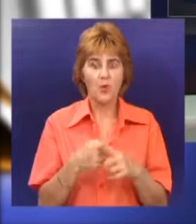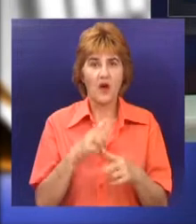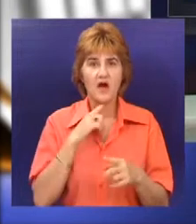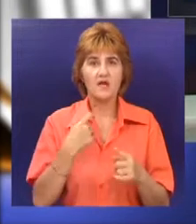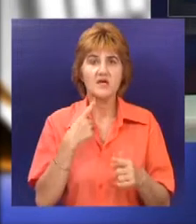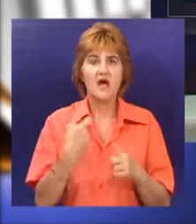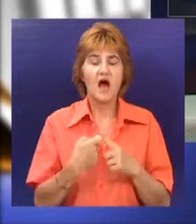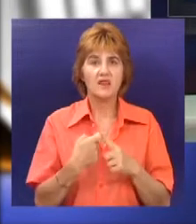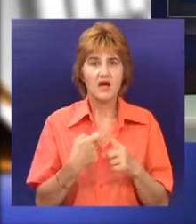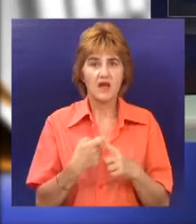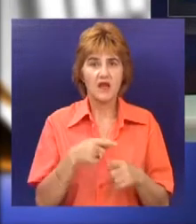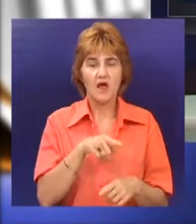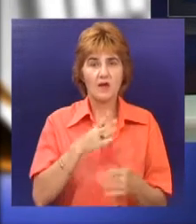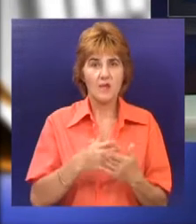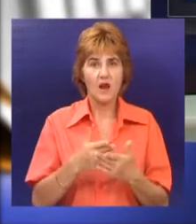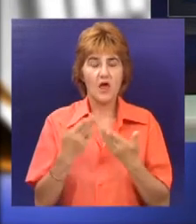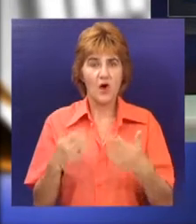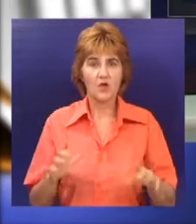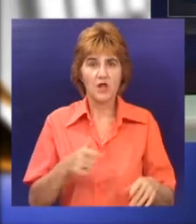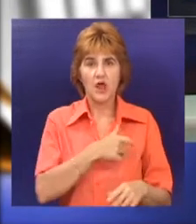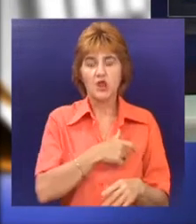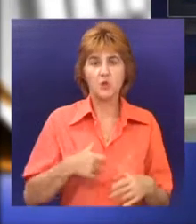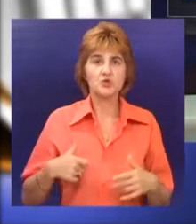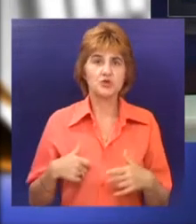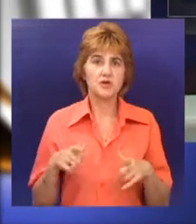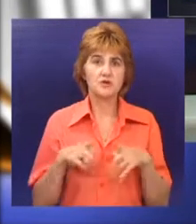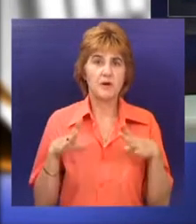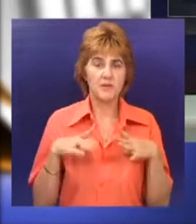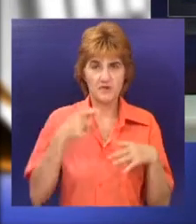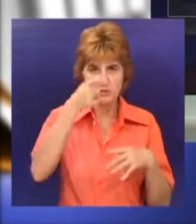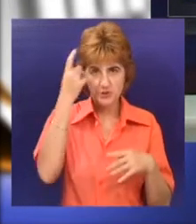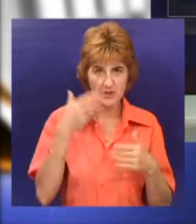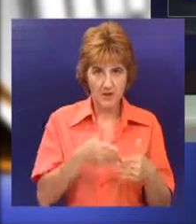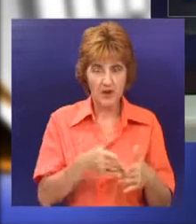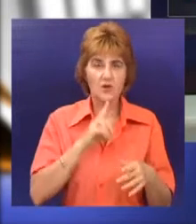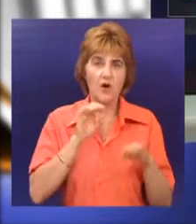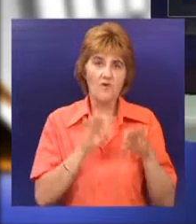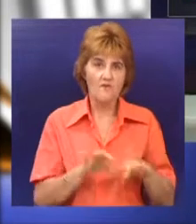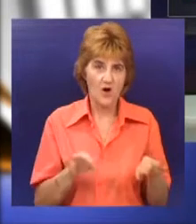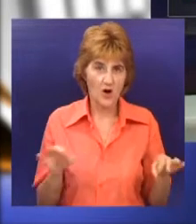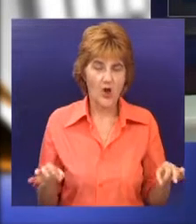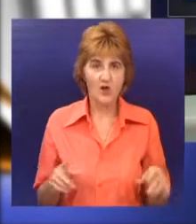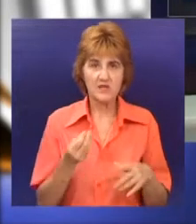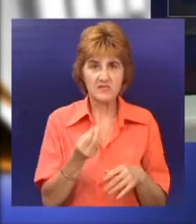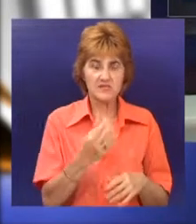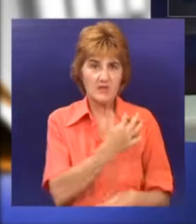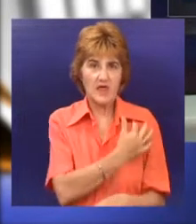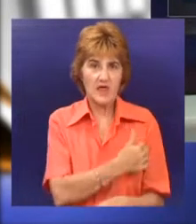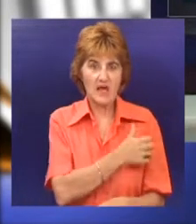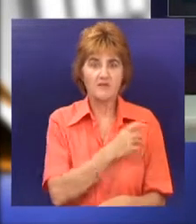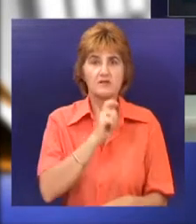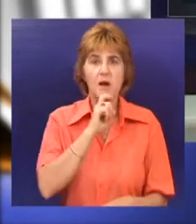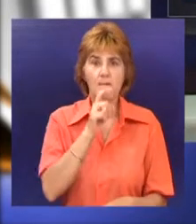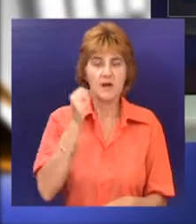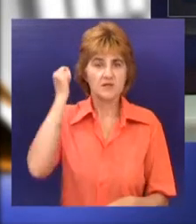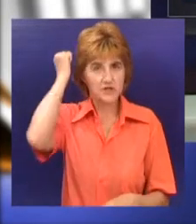U velikoj većnici gradske kuće u nedelju je održana Dužijanca malenih, u okviru koje su se predstavila folklorna društva iz Srbije, Hrvatske,